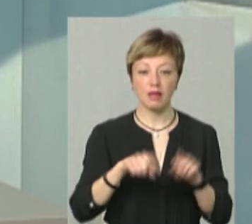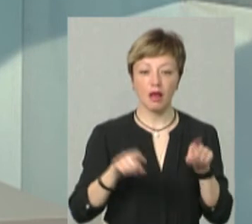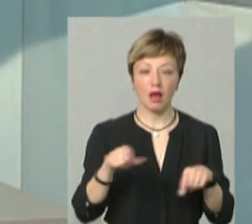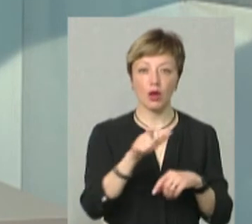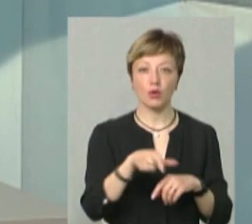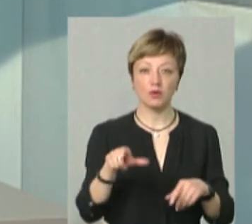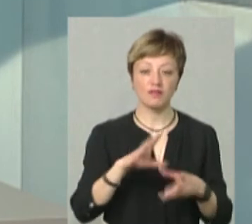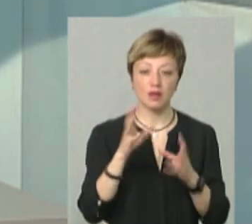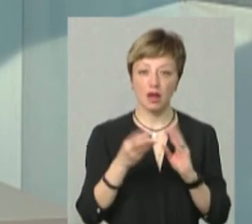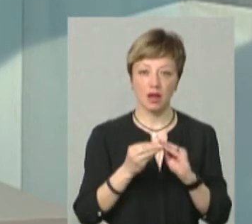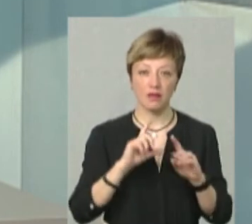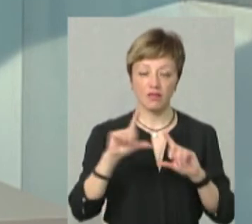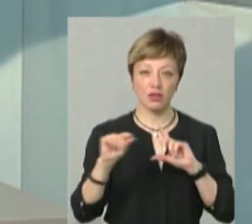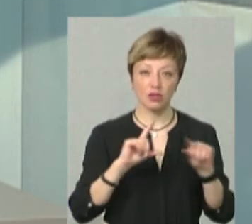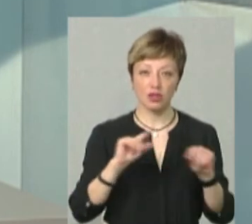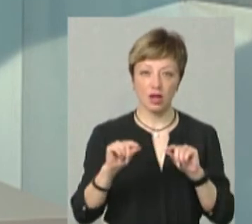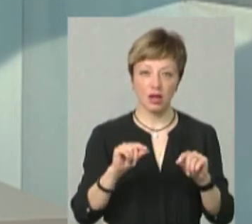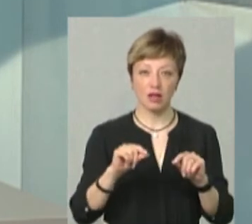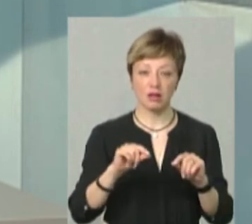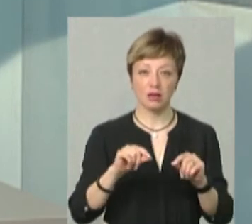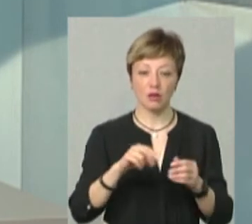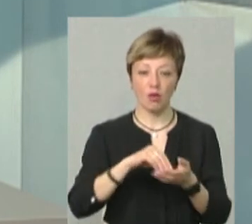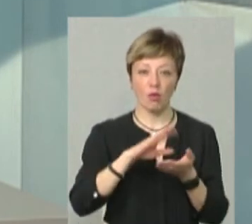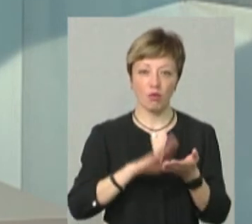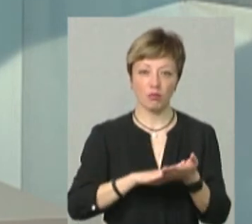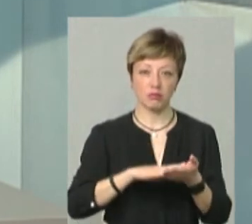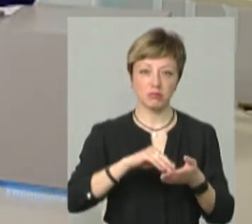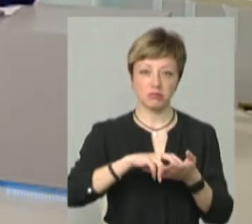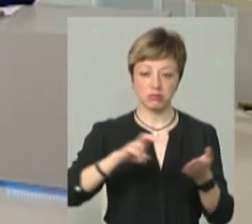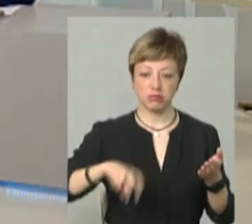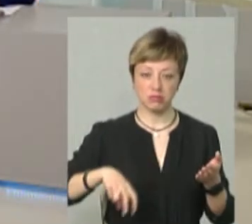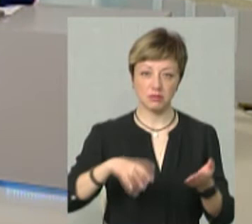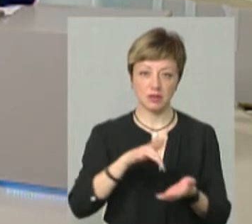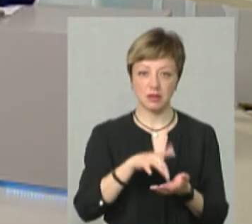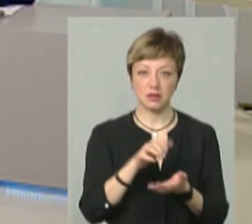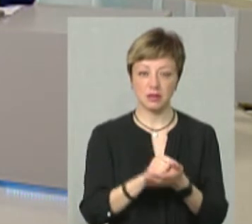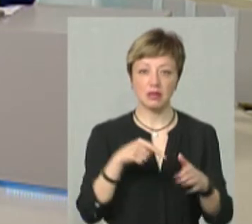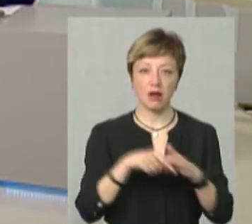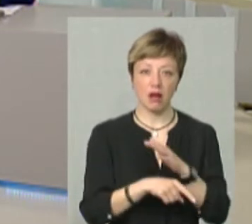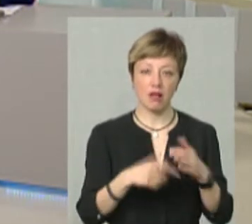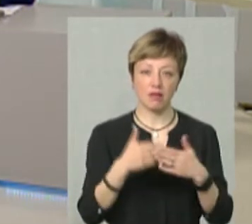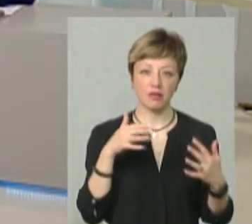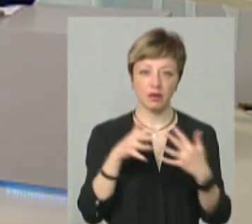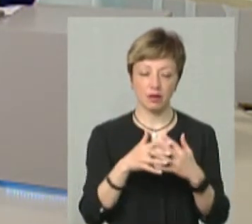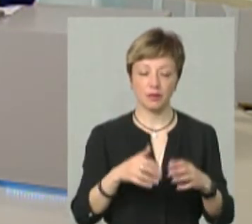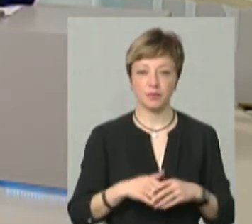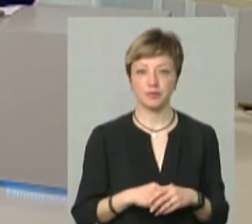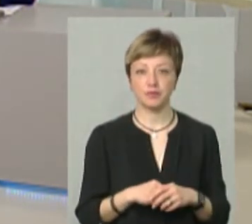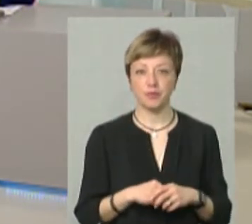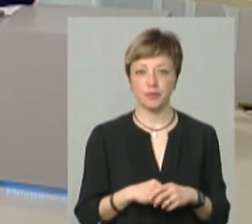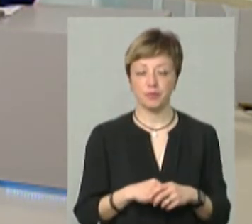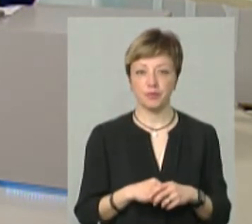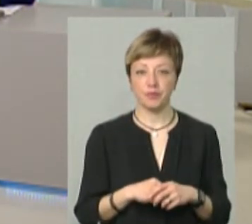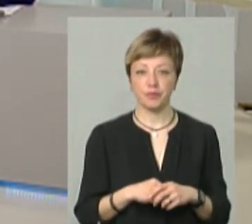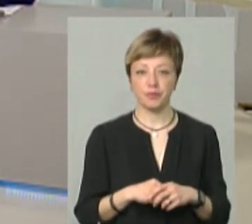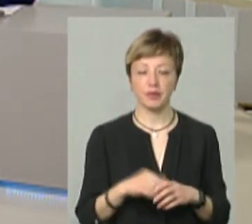люди взагалі виїжджали, просто знімалися з обліку, з центру зайнятості, ну, в общем, тікали, скажімо так, від тих